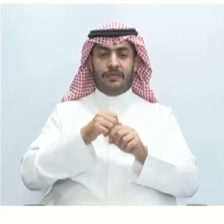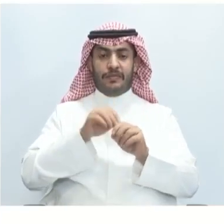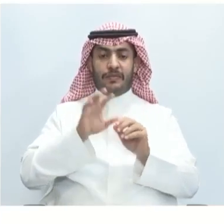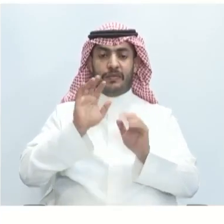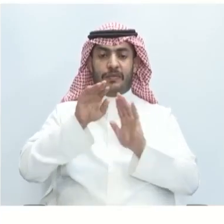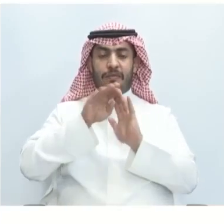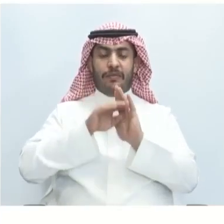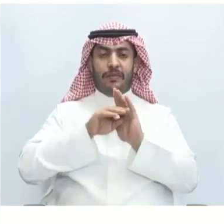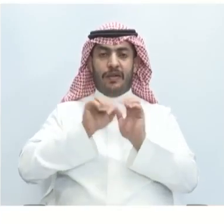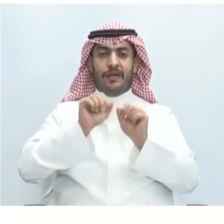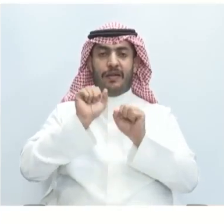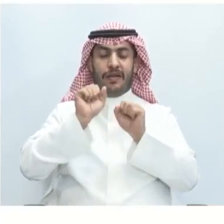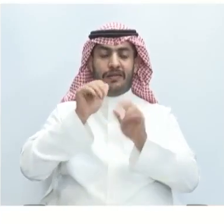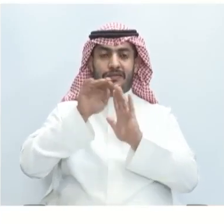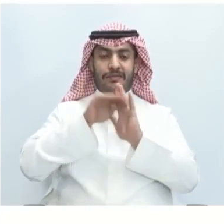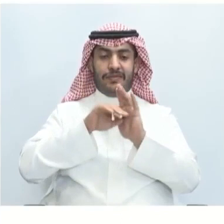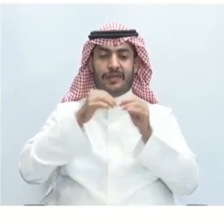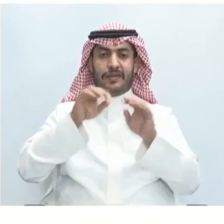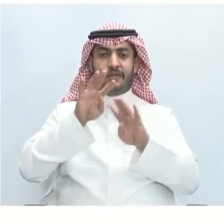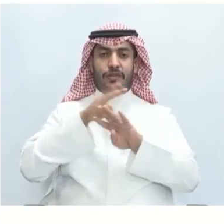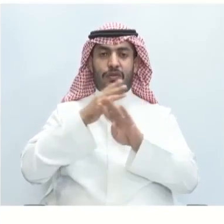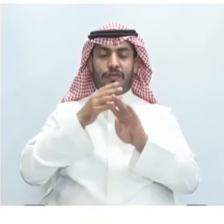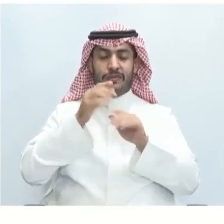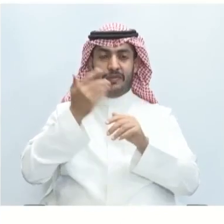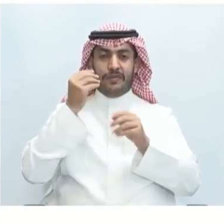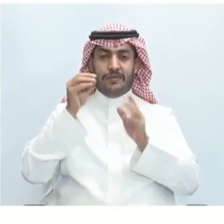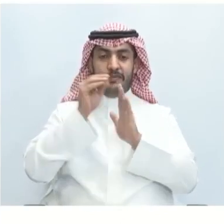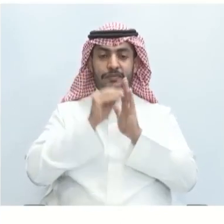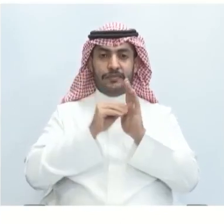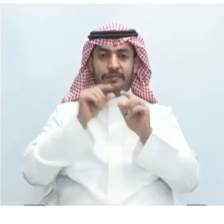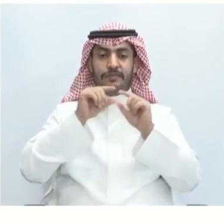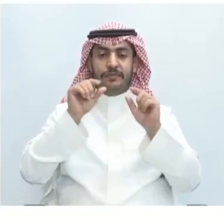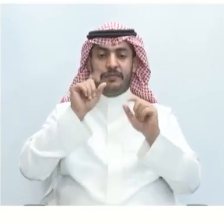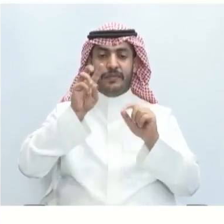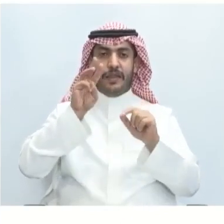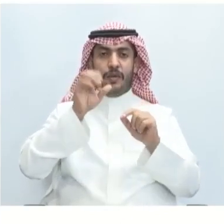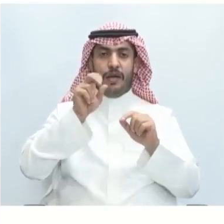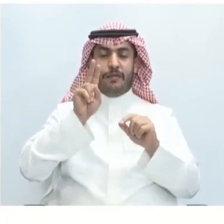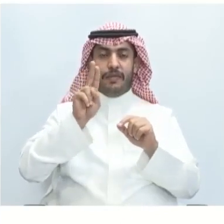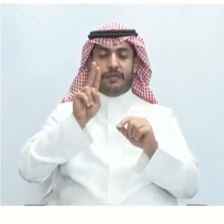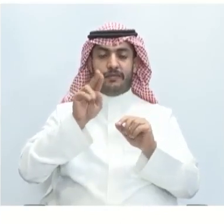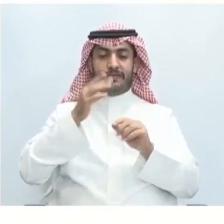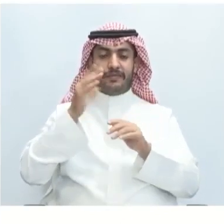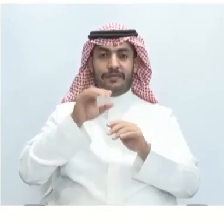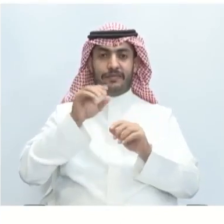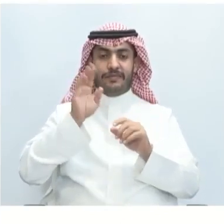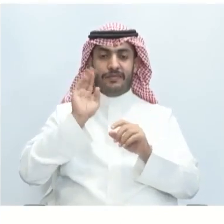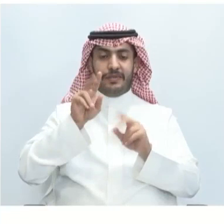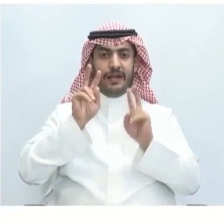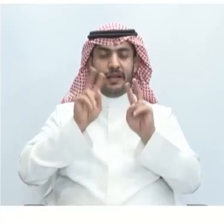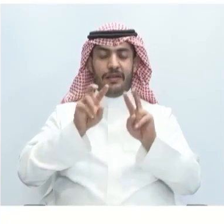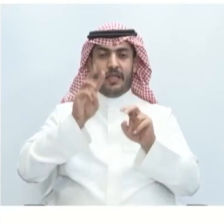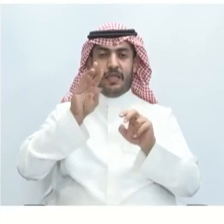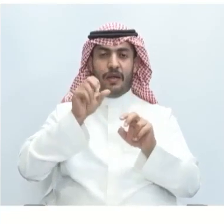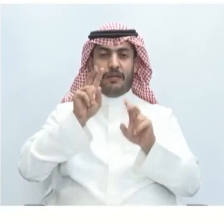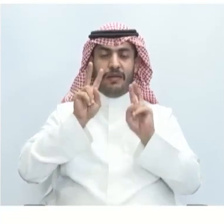وضع كل مكون من المكونات في جدول البيانات قبل ادخال صياغ الخليه اولا الثوابت نحن تعلمنا الثوابت لا تتغير وهي